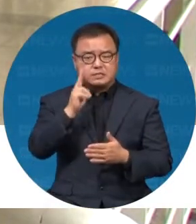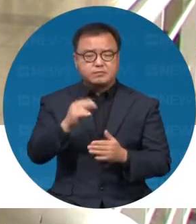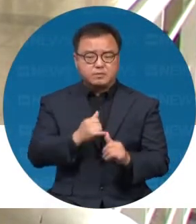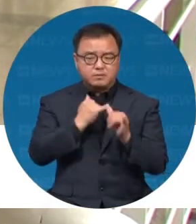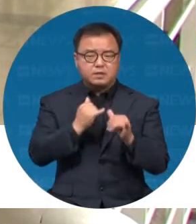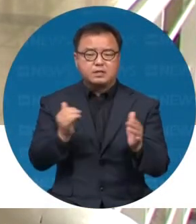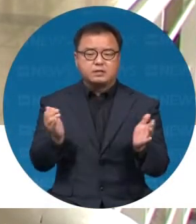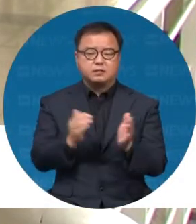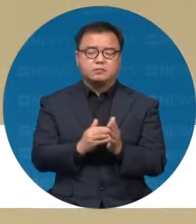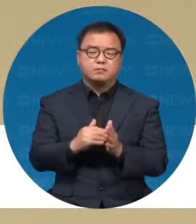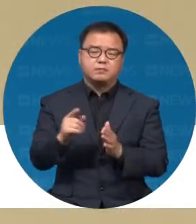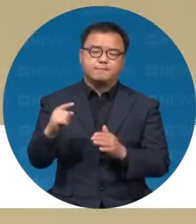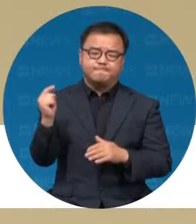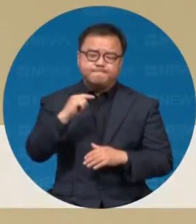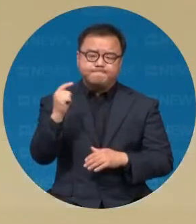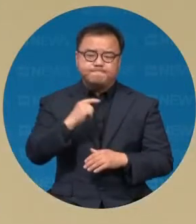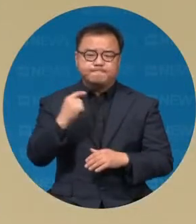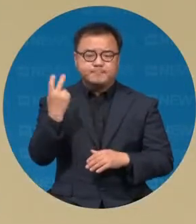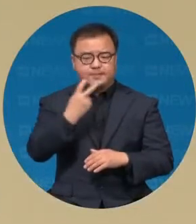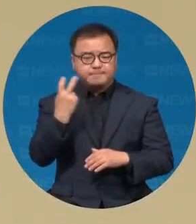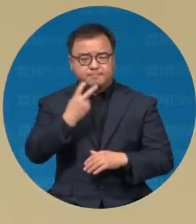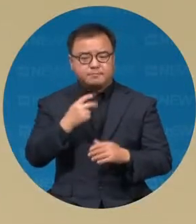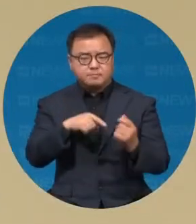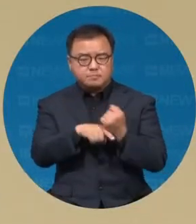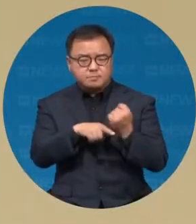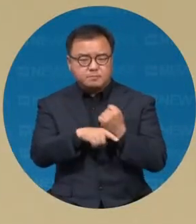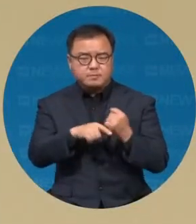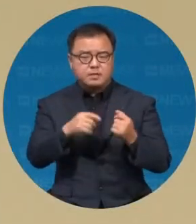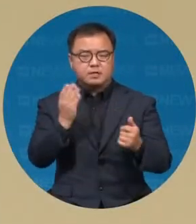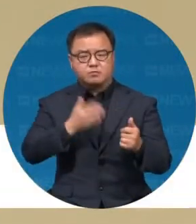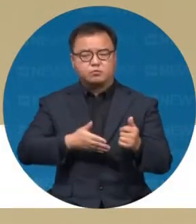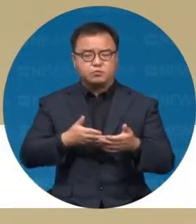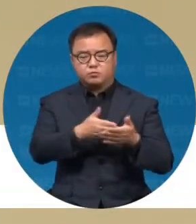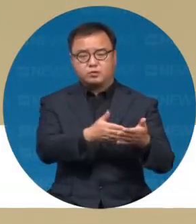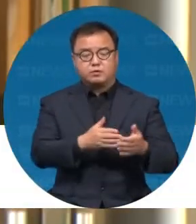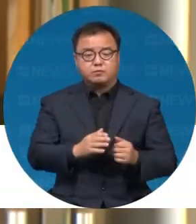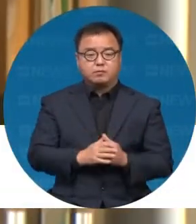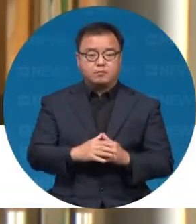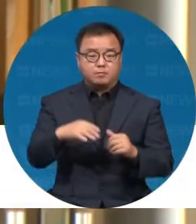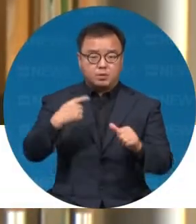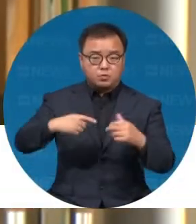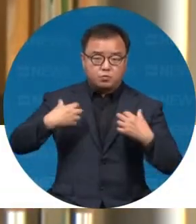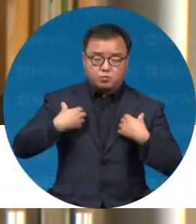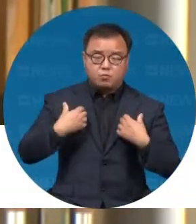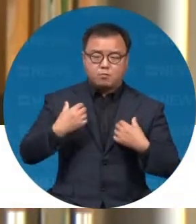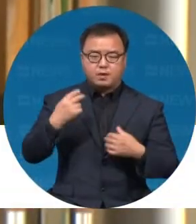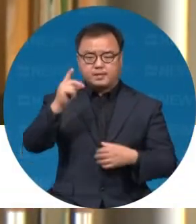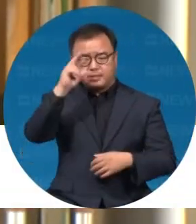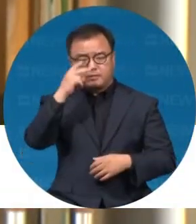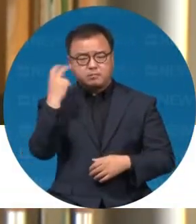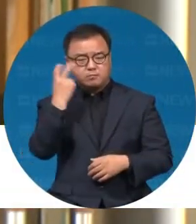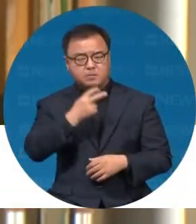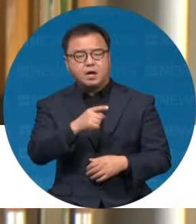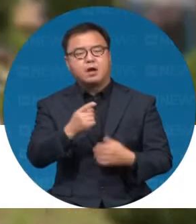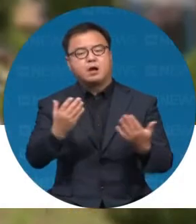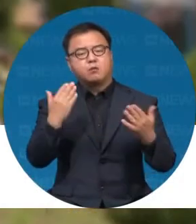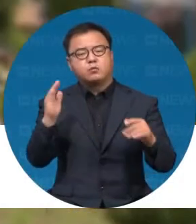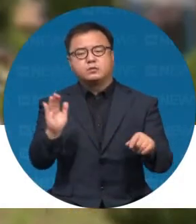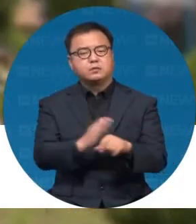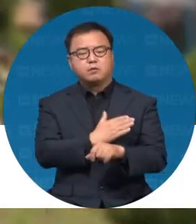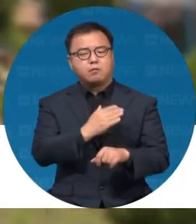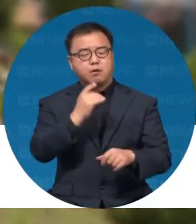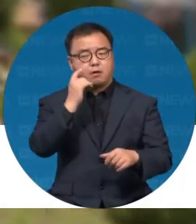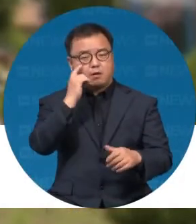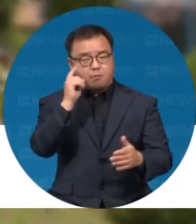진상조사와 가해자 엄벌을 요구했습니다 교육청과 경찰이 조사에 나선 결과 학교 측의 부실 대응은 사실로 드러났고